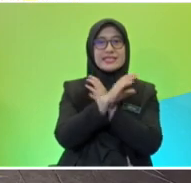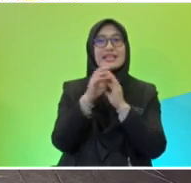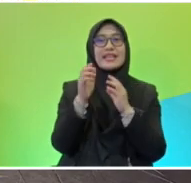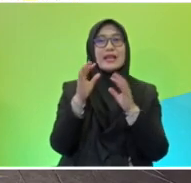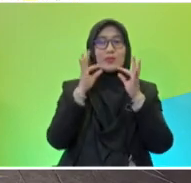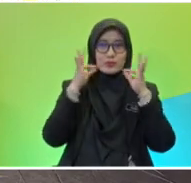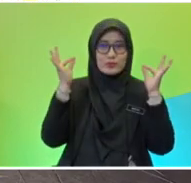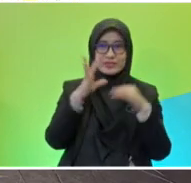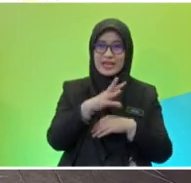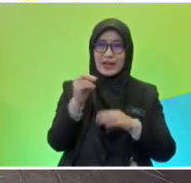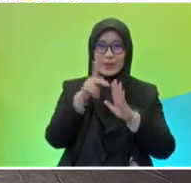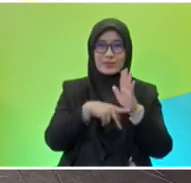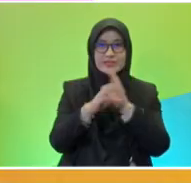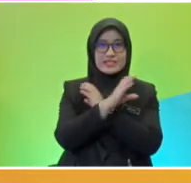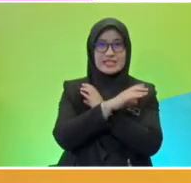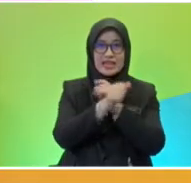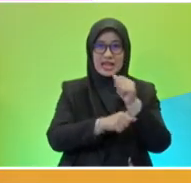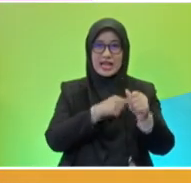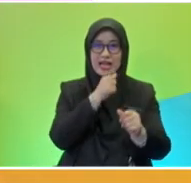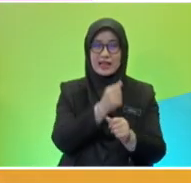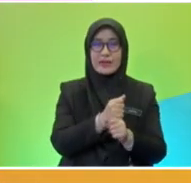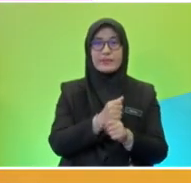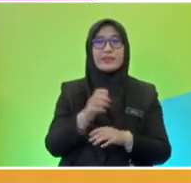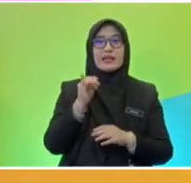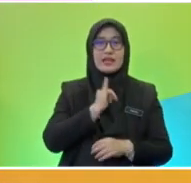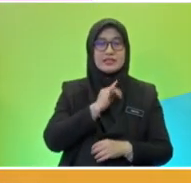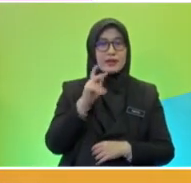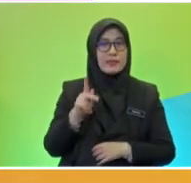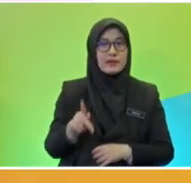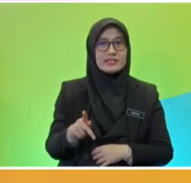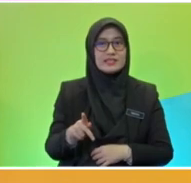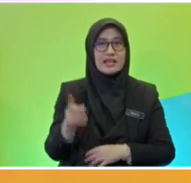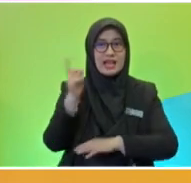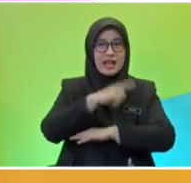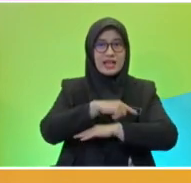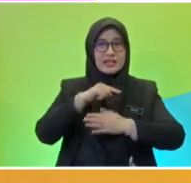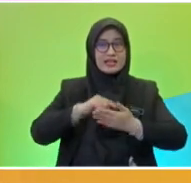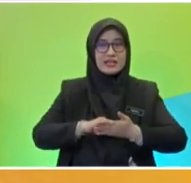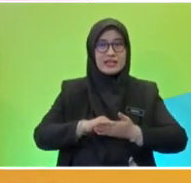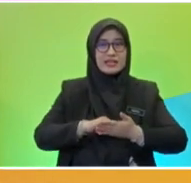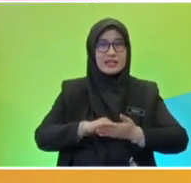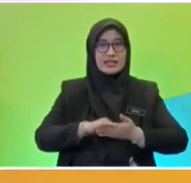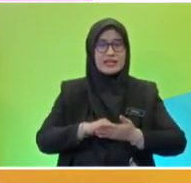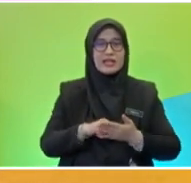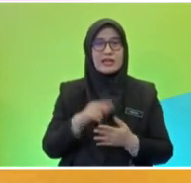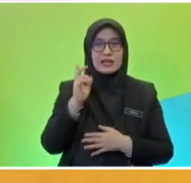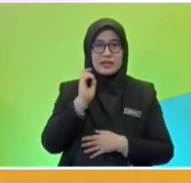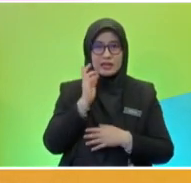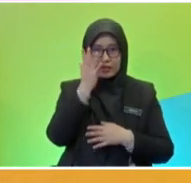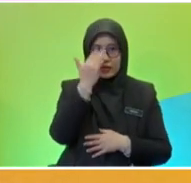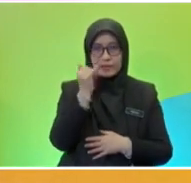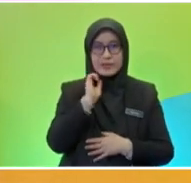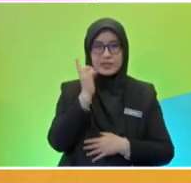Ya. Tapi kan cikgu, saya pasti ramai murid-murid yang tertanya kan ni. Ini kejap, kenapa tiba-tiba kita kena ada dekat Zoo Didik